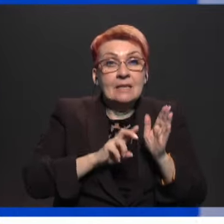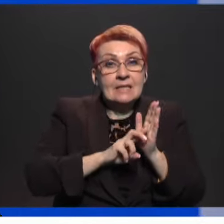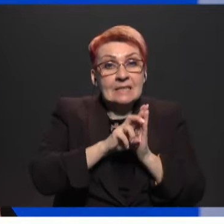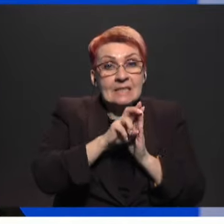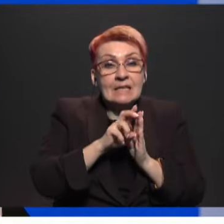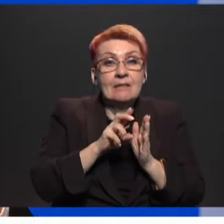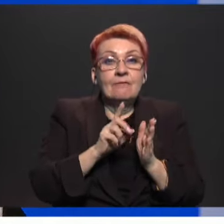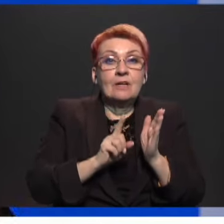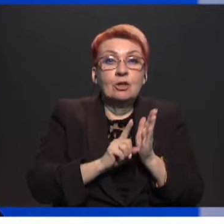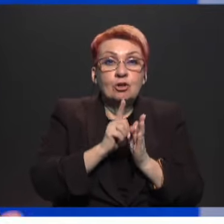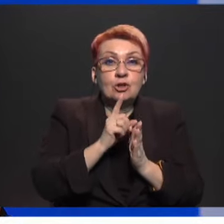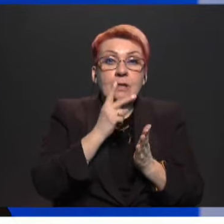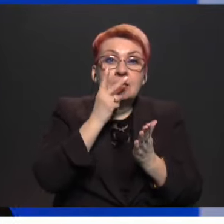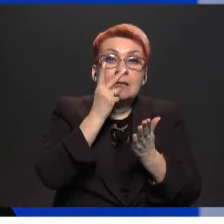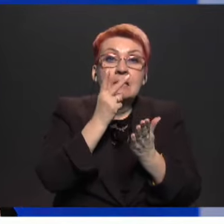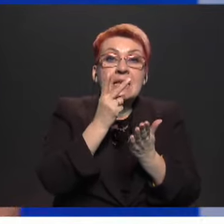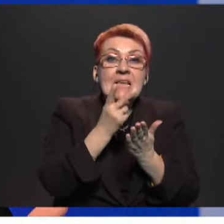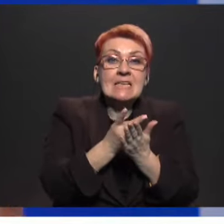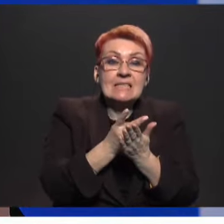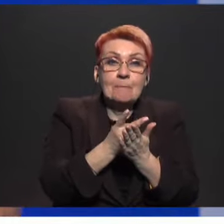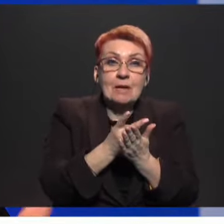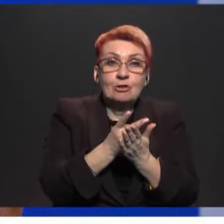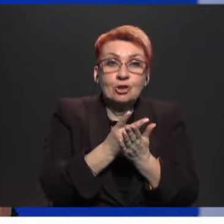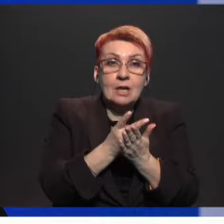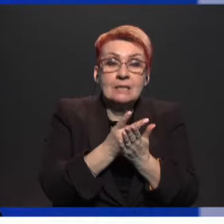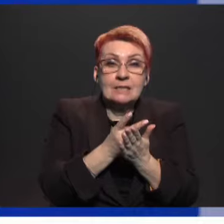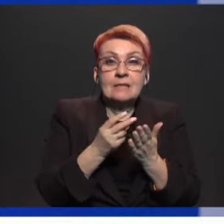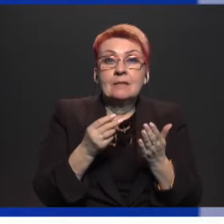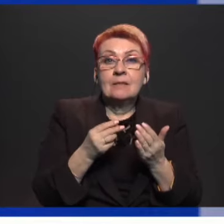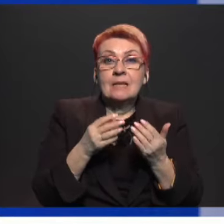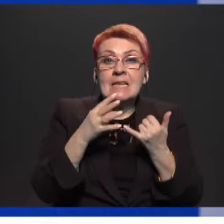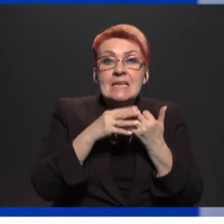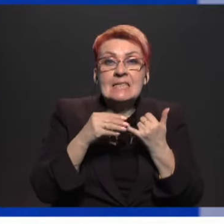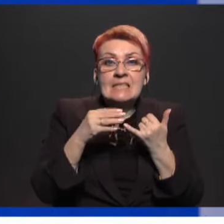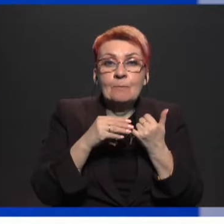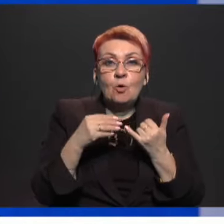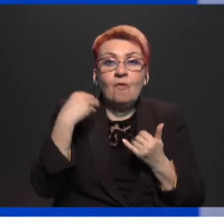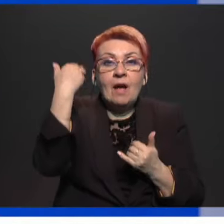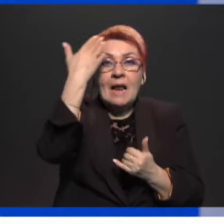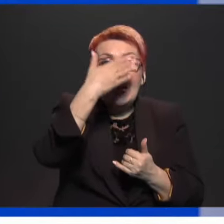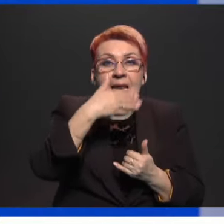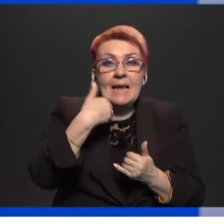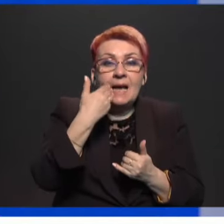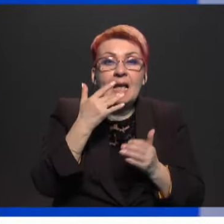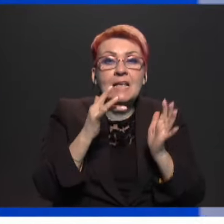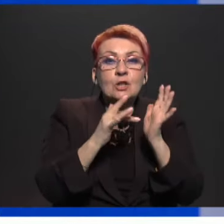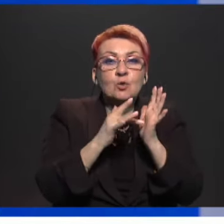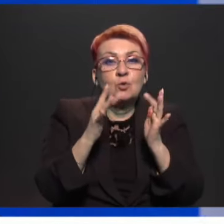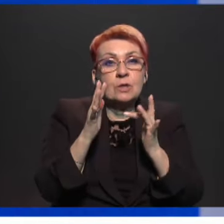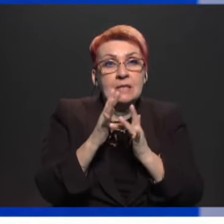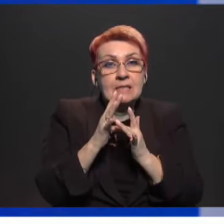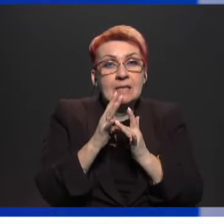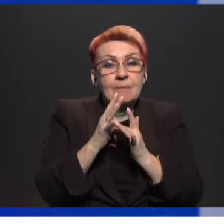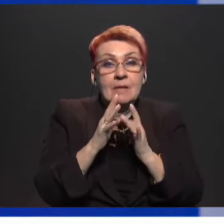Бога через изображение земного лика Господа Иисуса Христа. При этом церковь